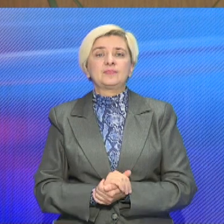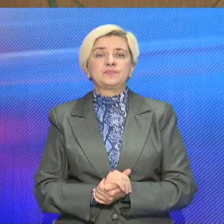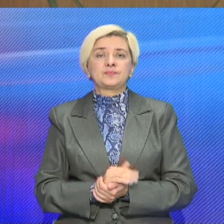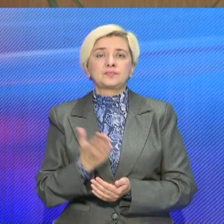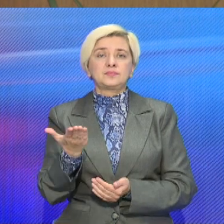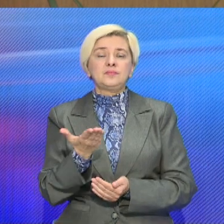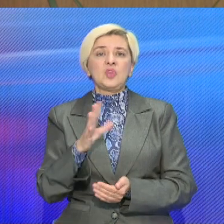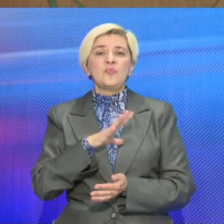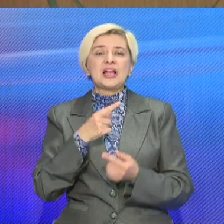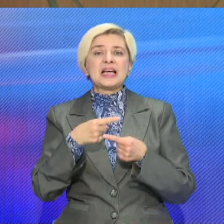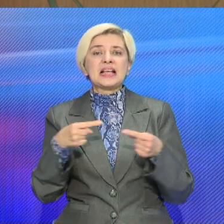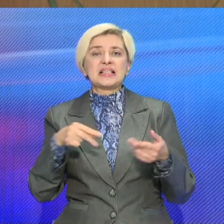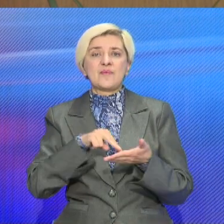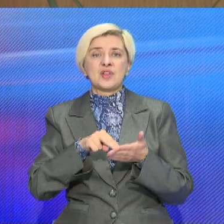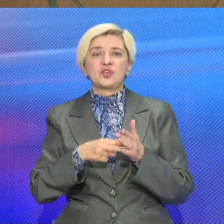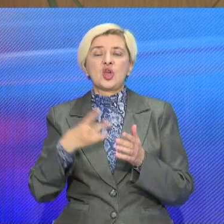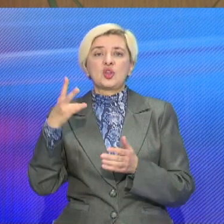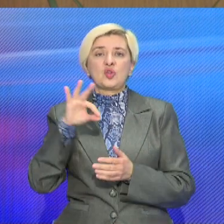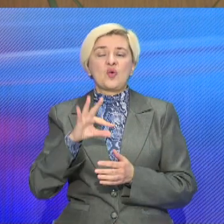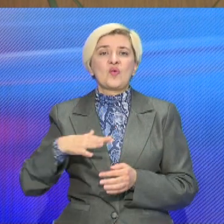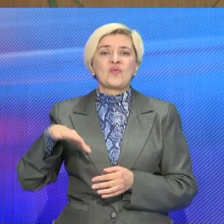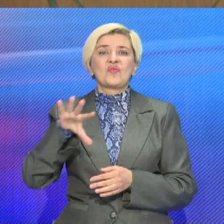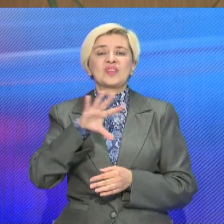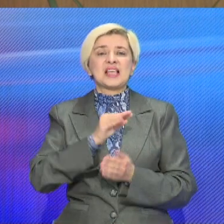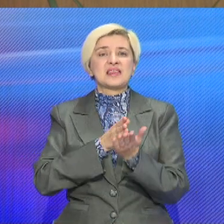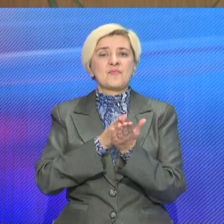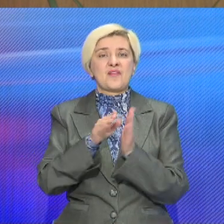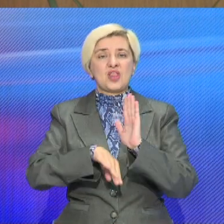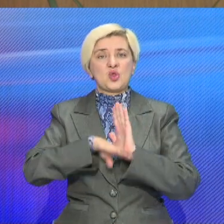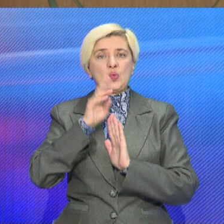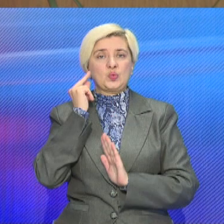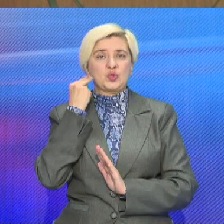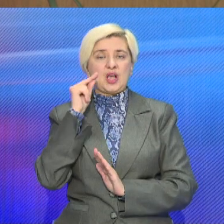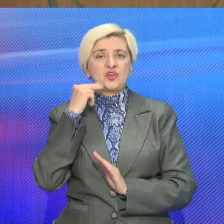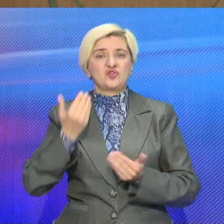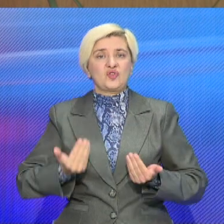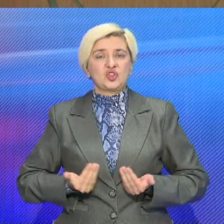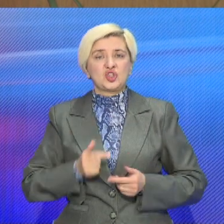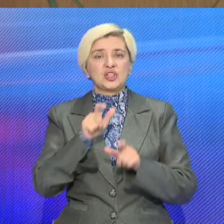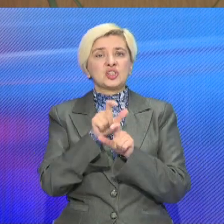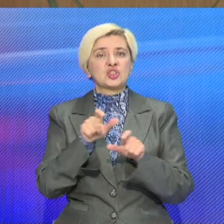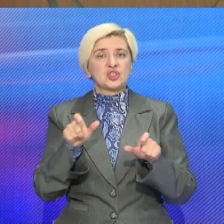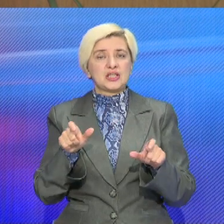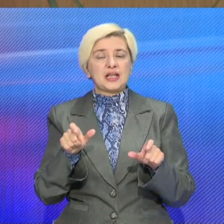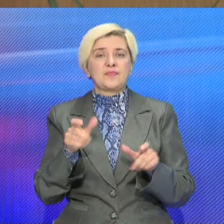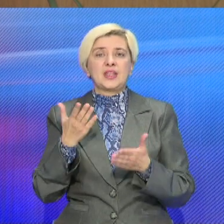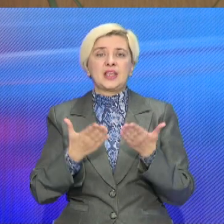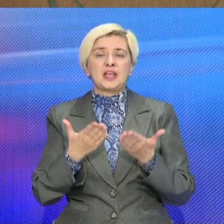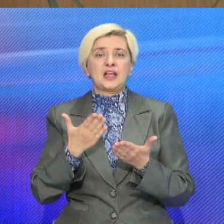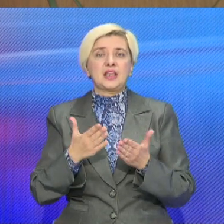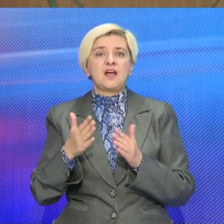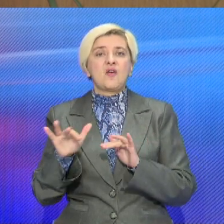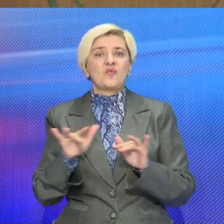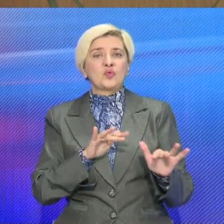которые были разноплановые, но все направлены на улучшение качества жизни жителей и либо